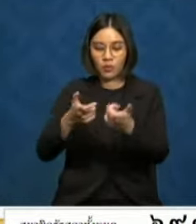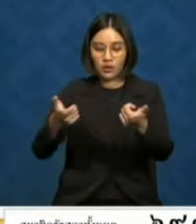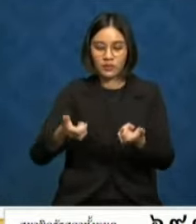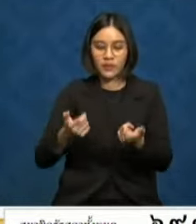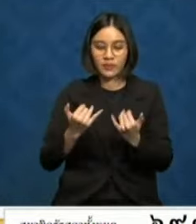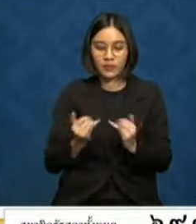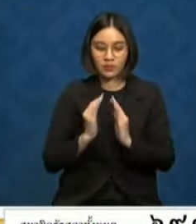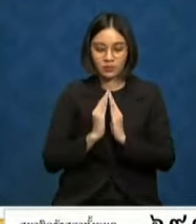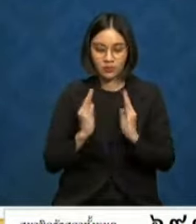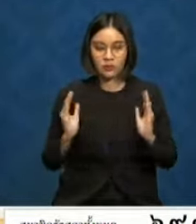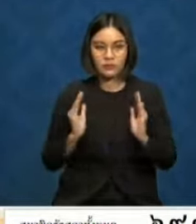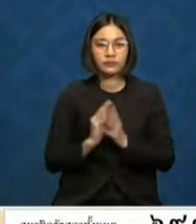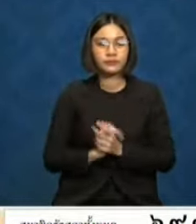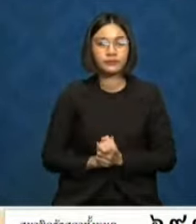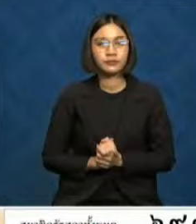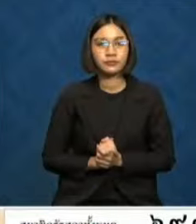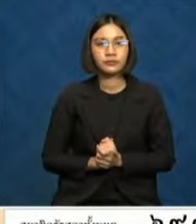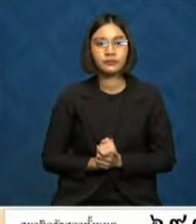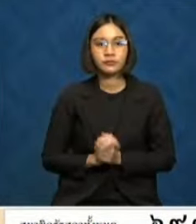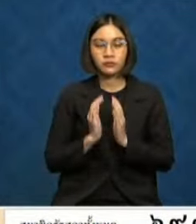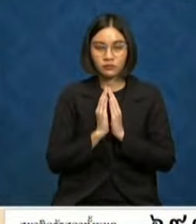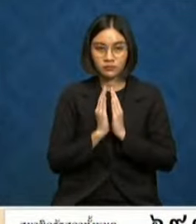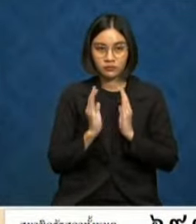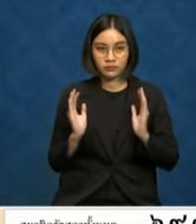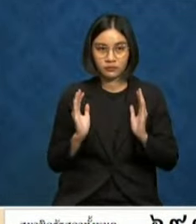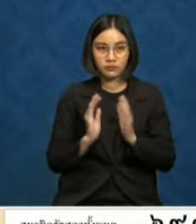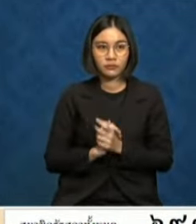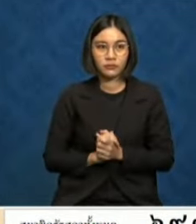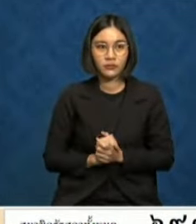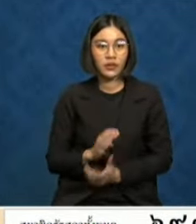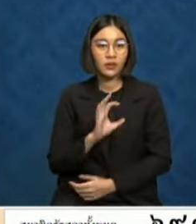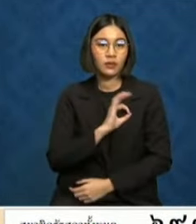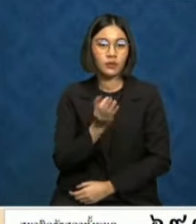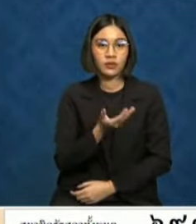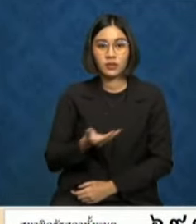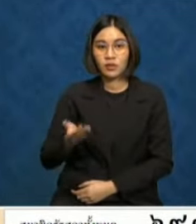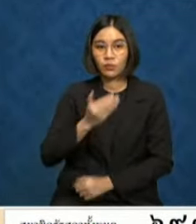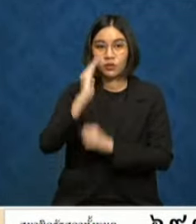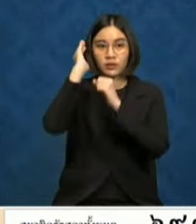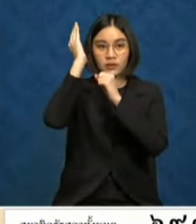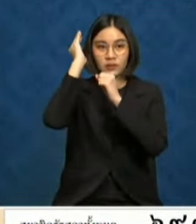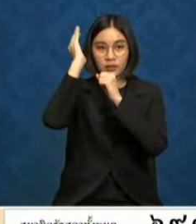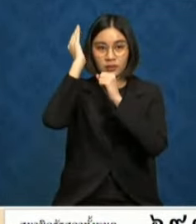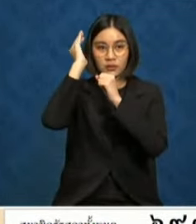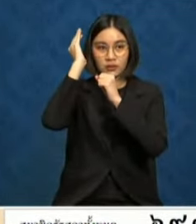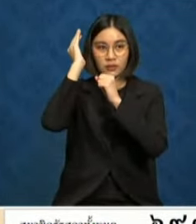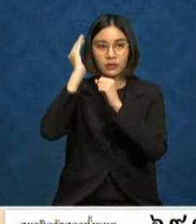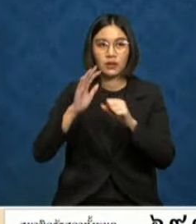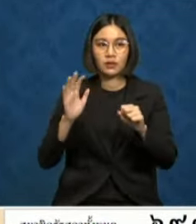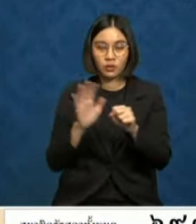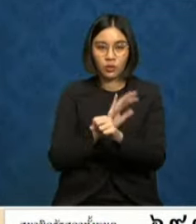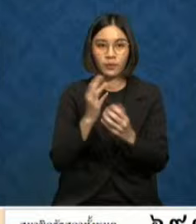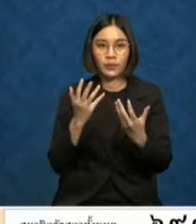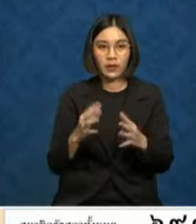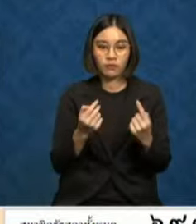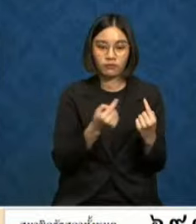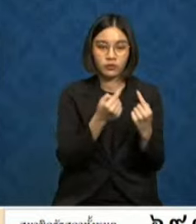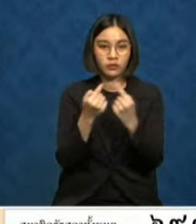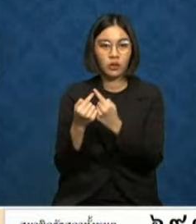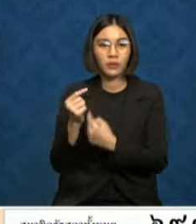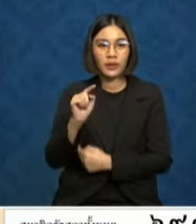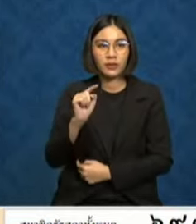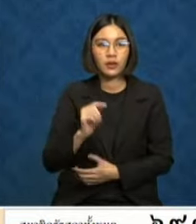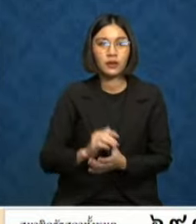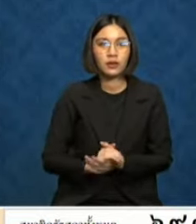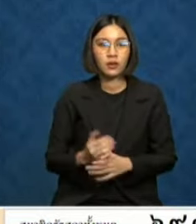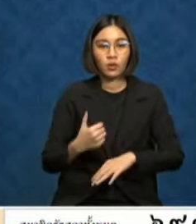คุณครับ ขอบคุณครับบาจิกได้อภิปรายไป หมดแล้วนะครับต่อไป